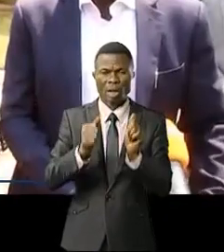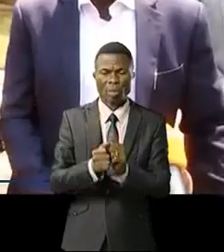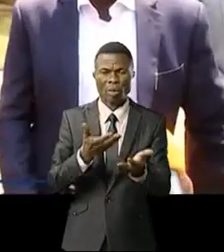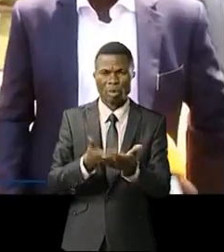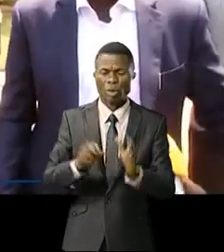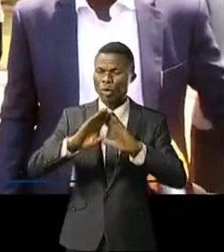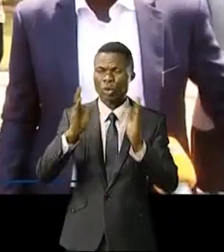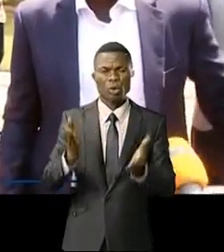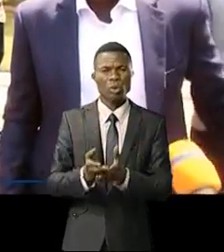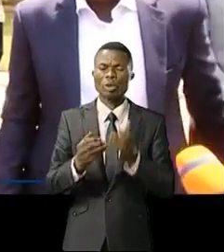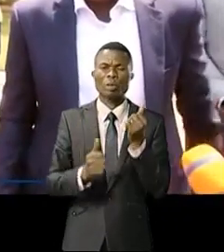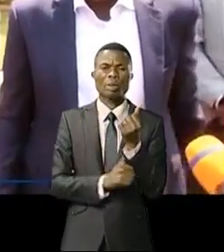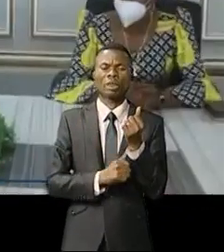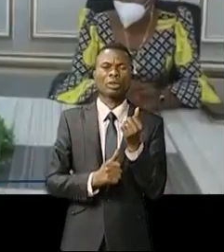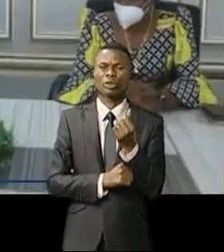est